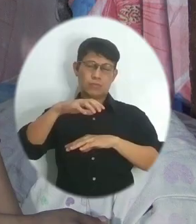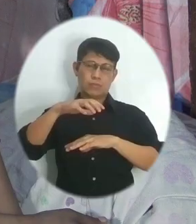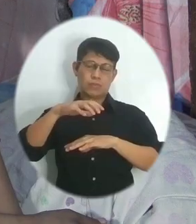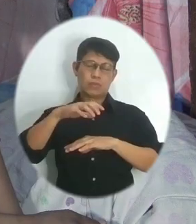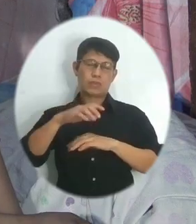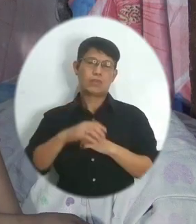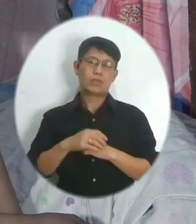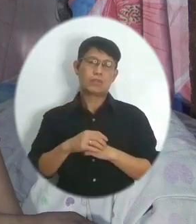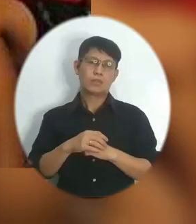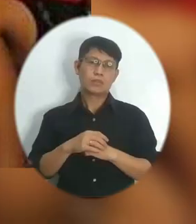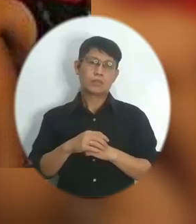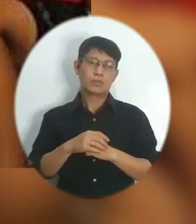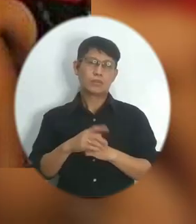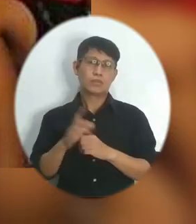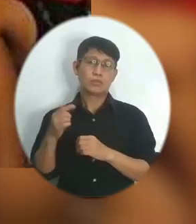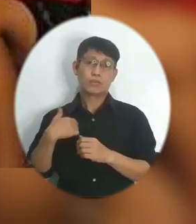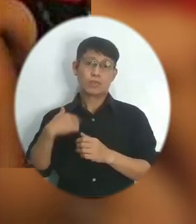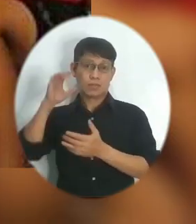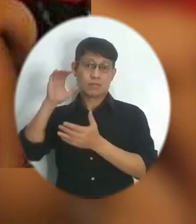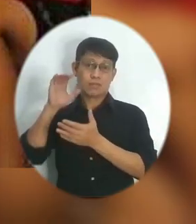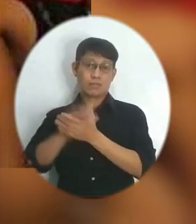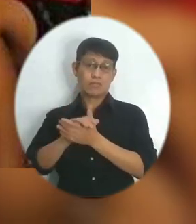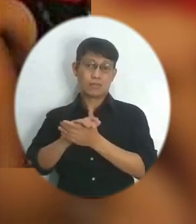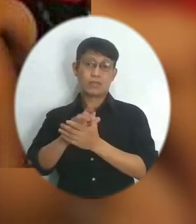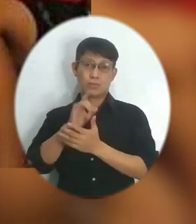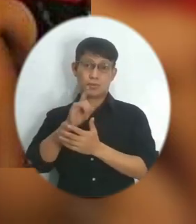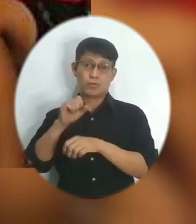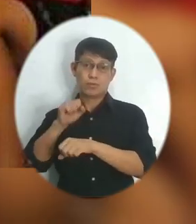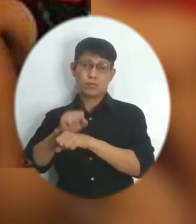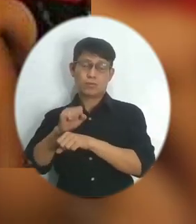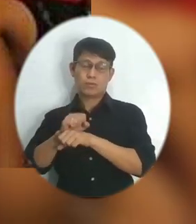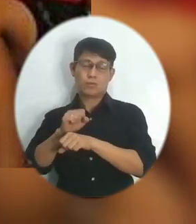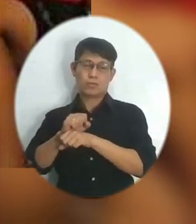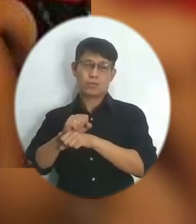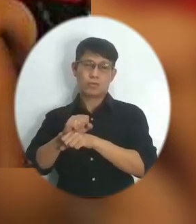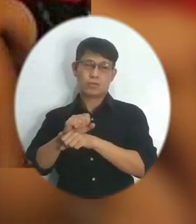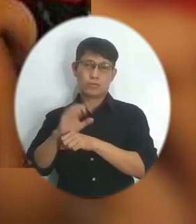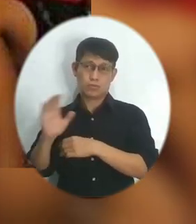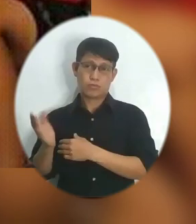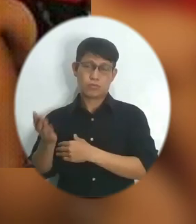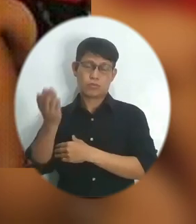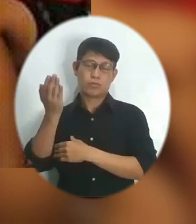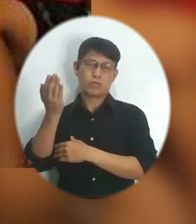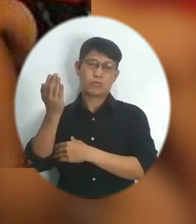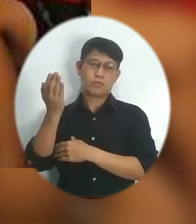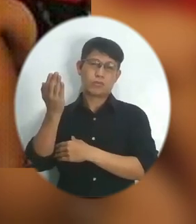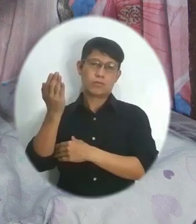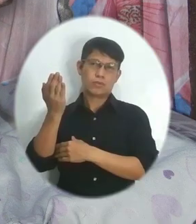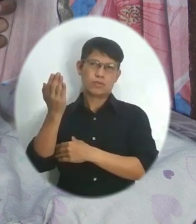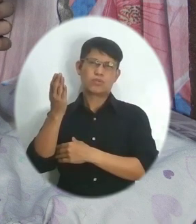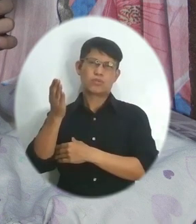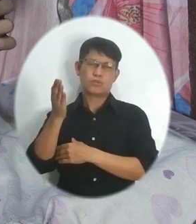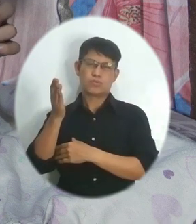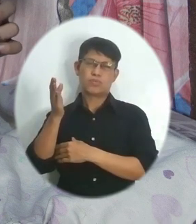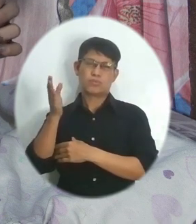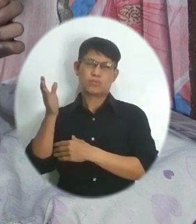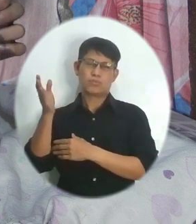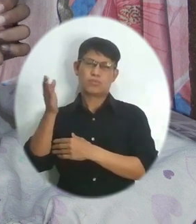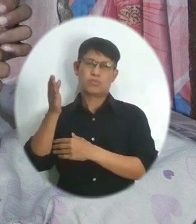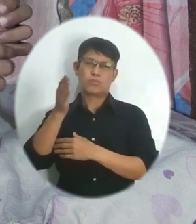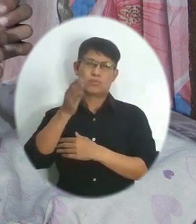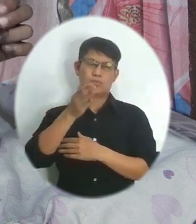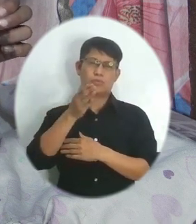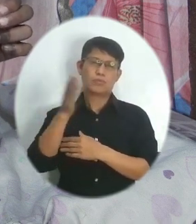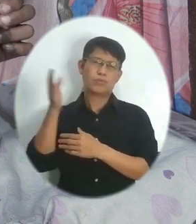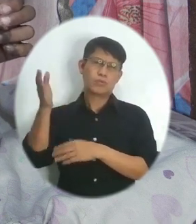ng rhabdomyosarcoma. Yung asawa ko po, sir, nagtatrabaho po siya sa umaga. Kung saan-saan